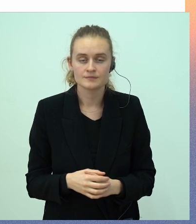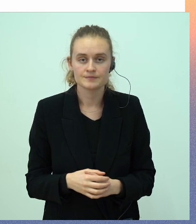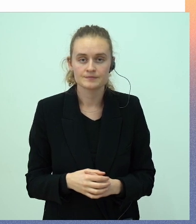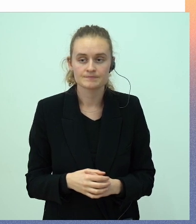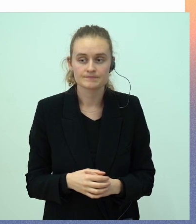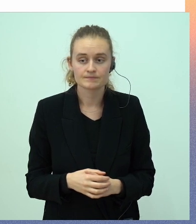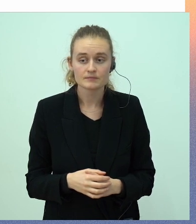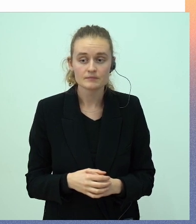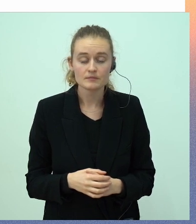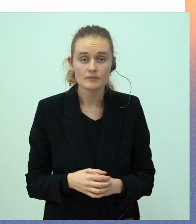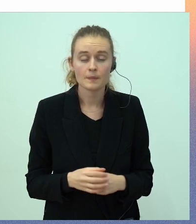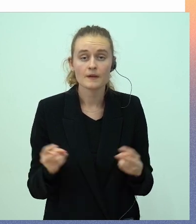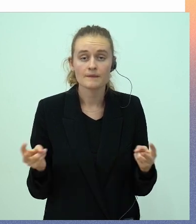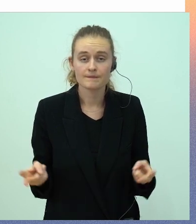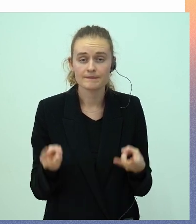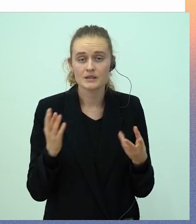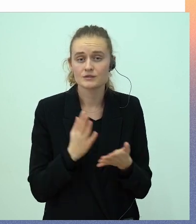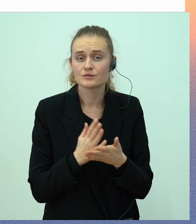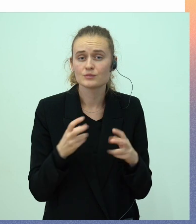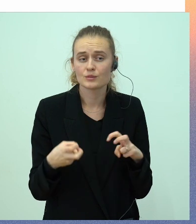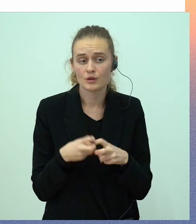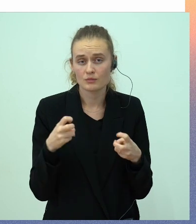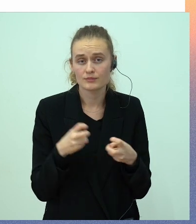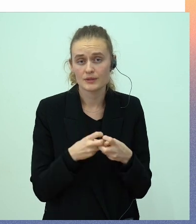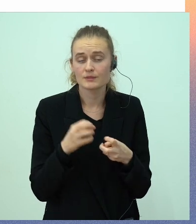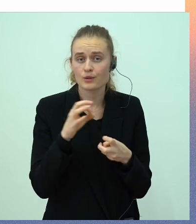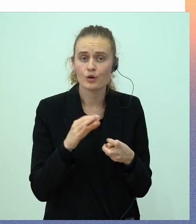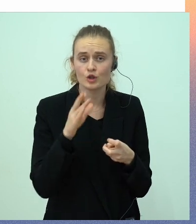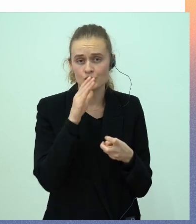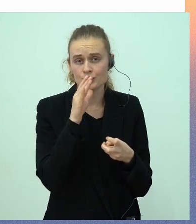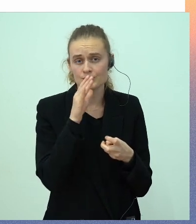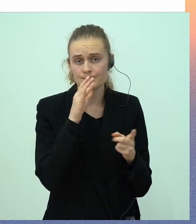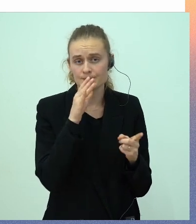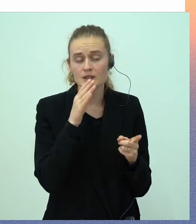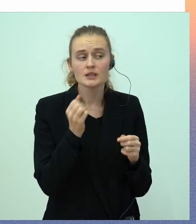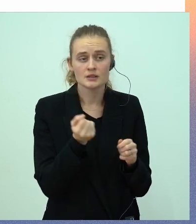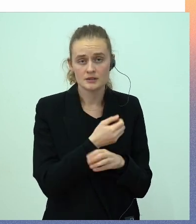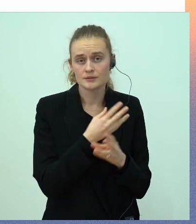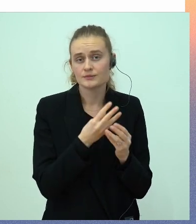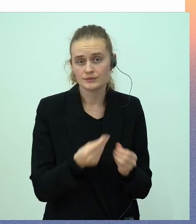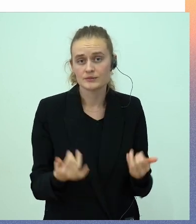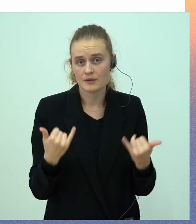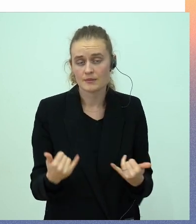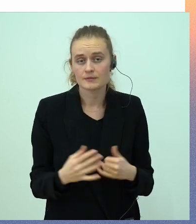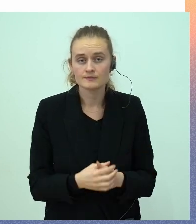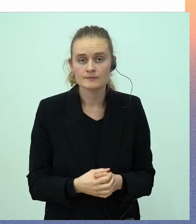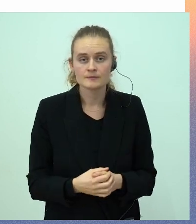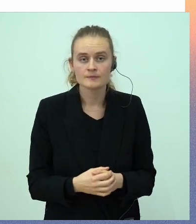Tačiau vis dar egzistuoja problemų, kurios yra susijusios su žydais, kurias mes turime įveikti.